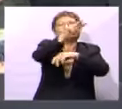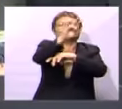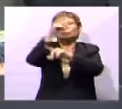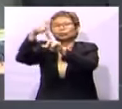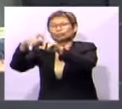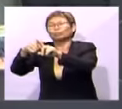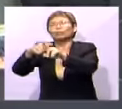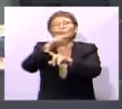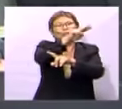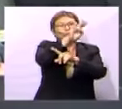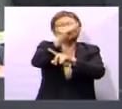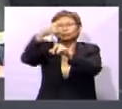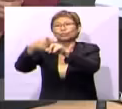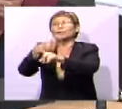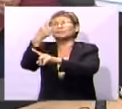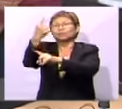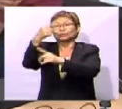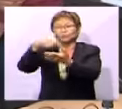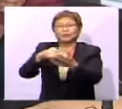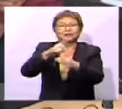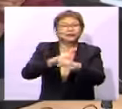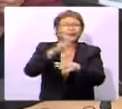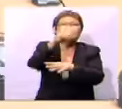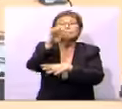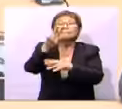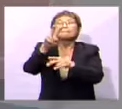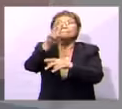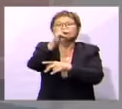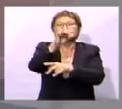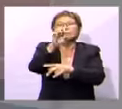bertempat di Bulatan Aman Jaya, Meru Jaya.